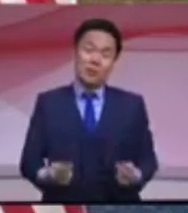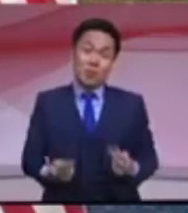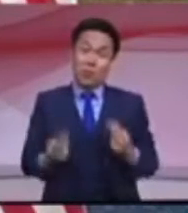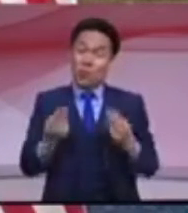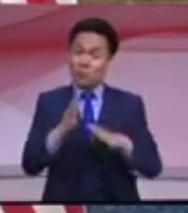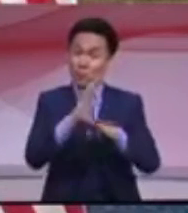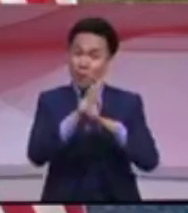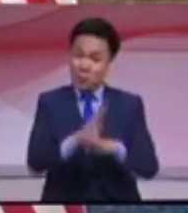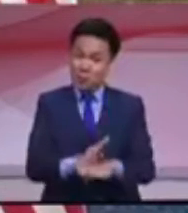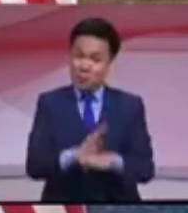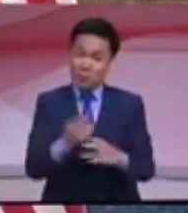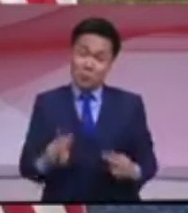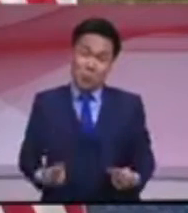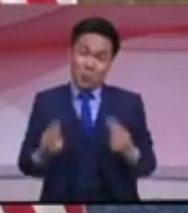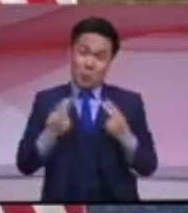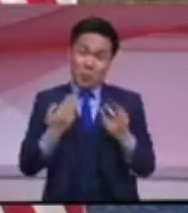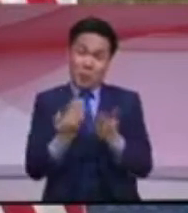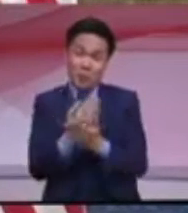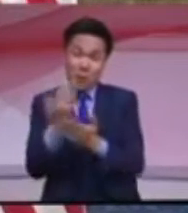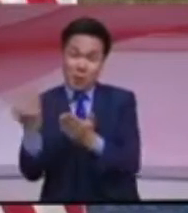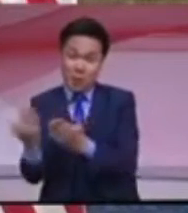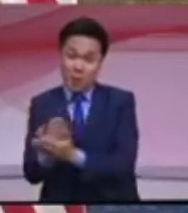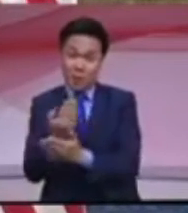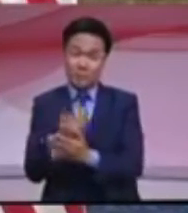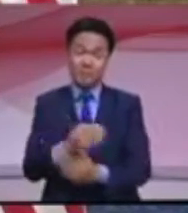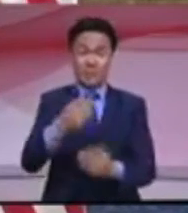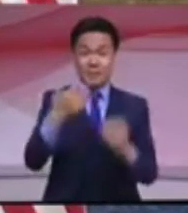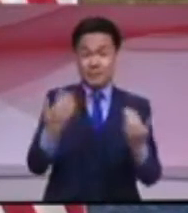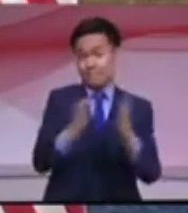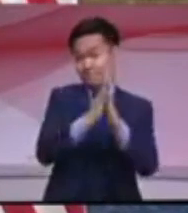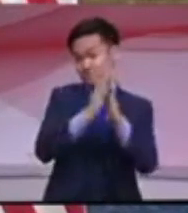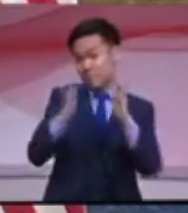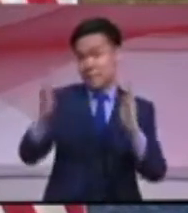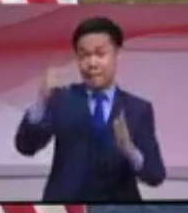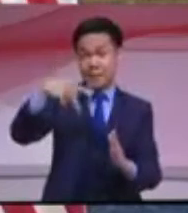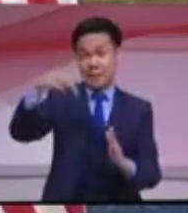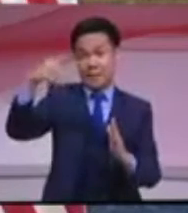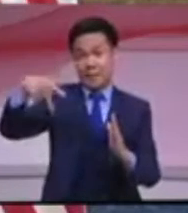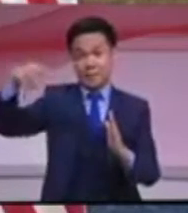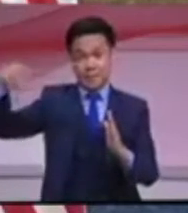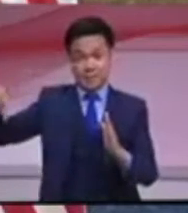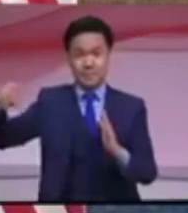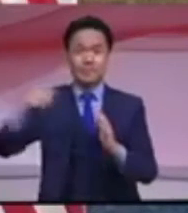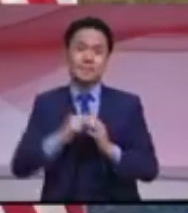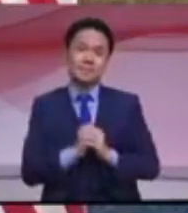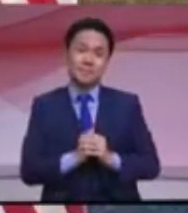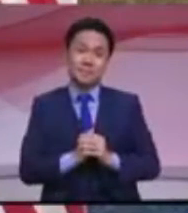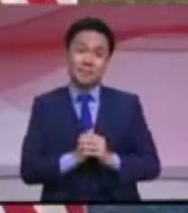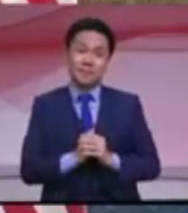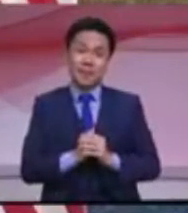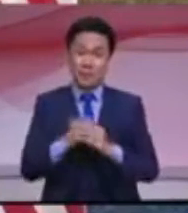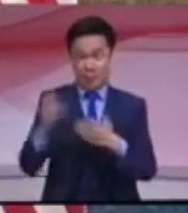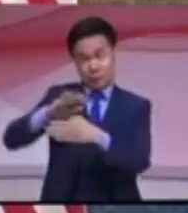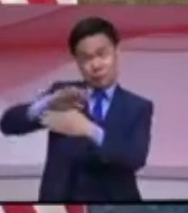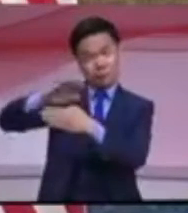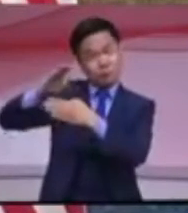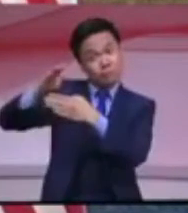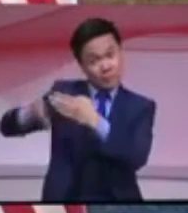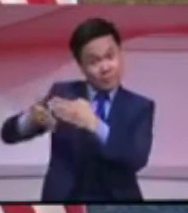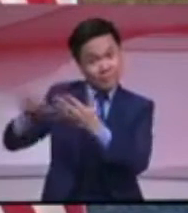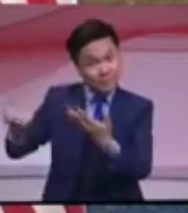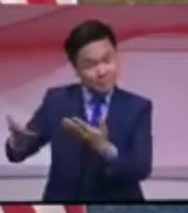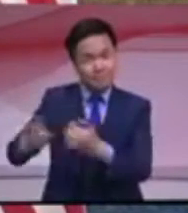sepanjang pelaksanaan penta kaulan pergerakan pemilihan pipi ia akan bahe